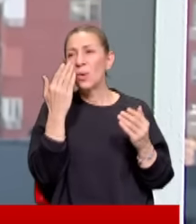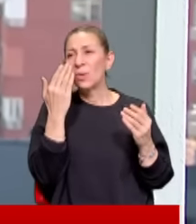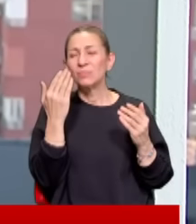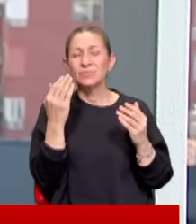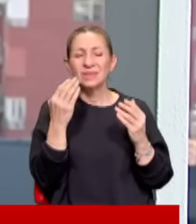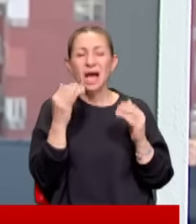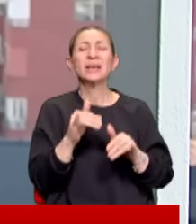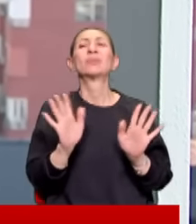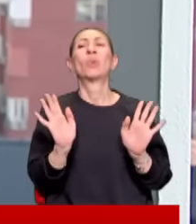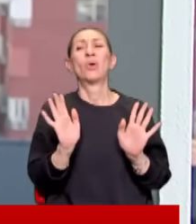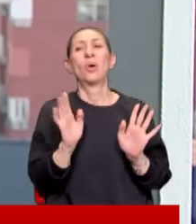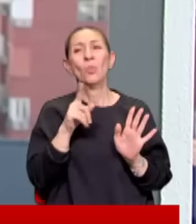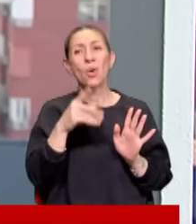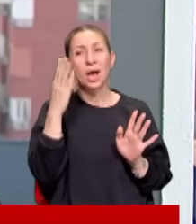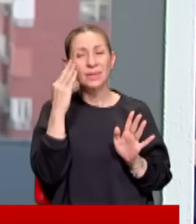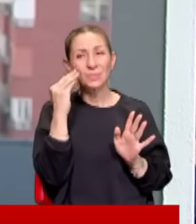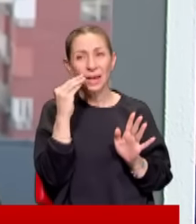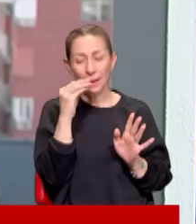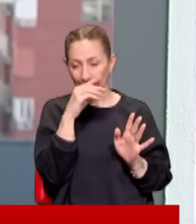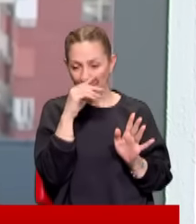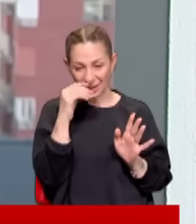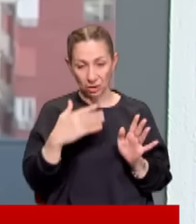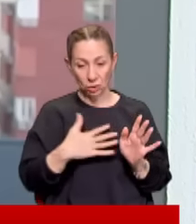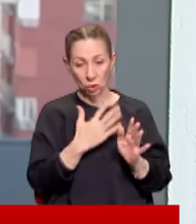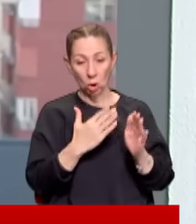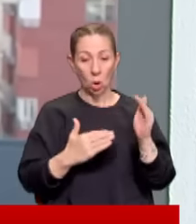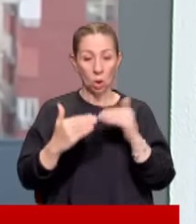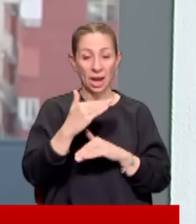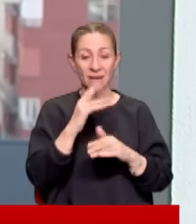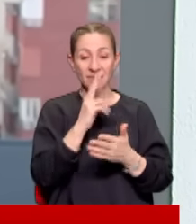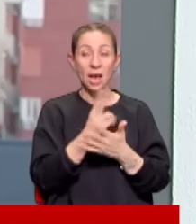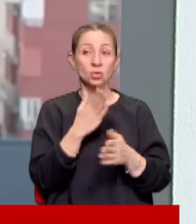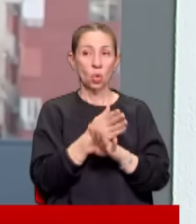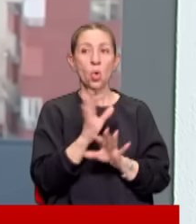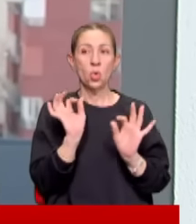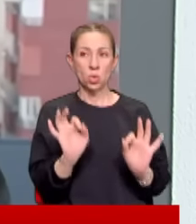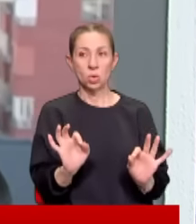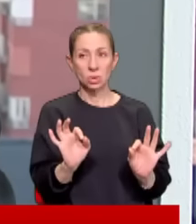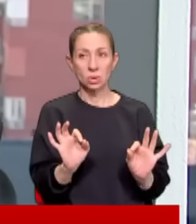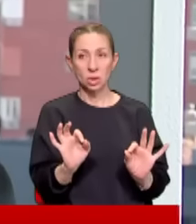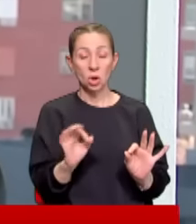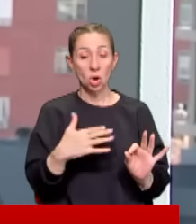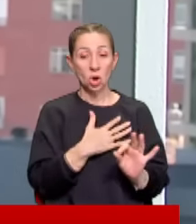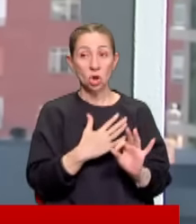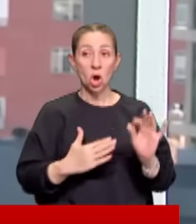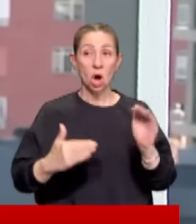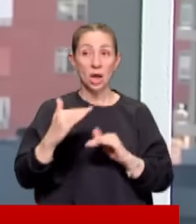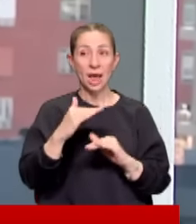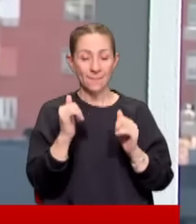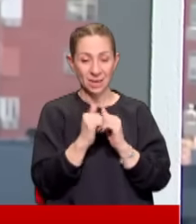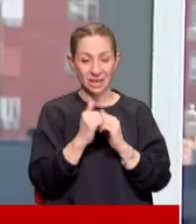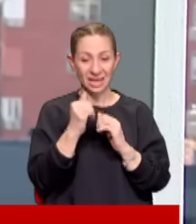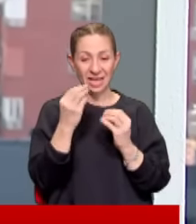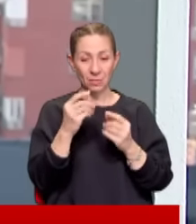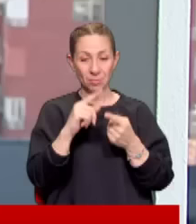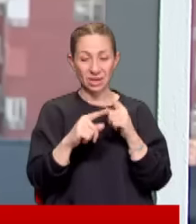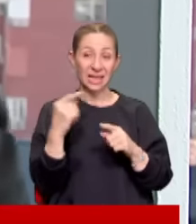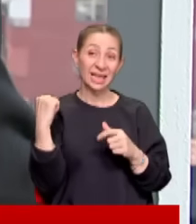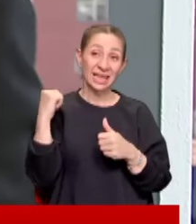bu anlamda kongre kararı çok doğru bir karar oldu. Kongremizle birlikte de İYİ Parti